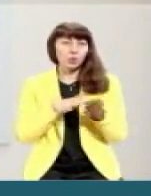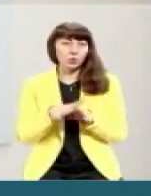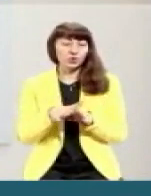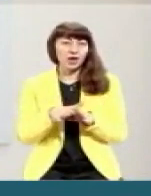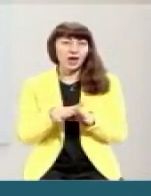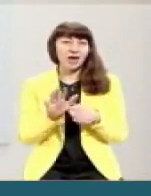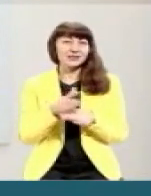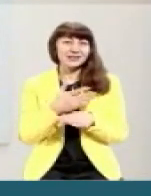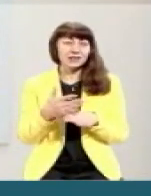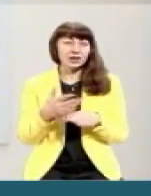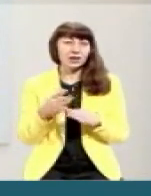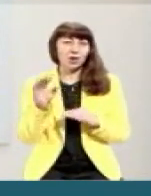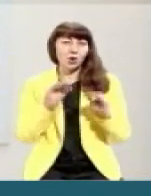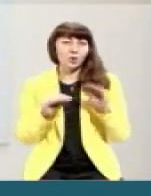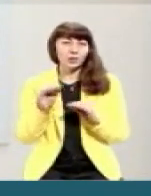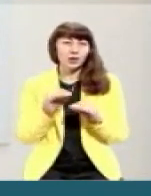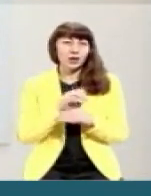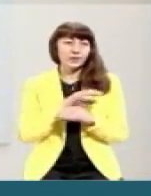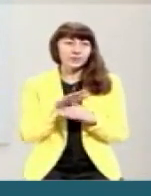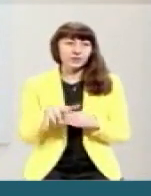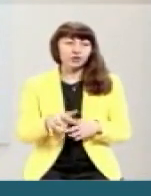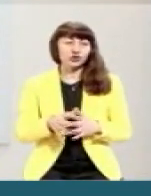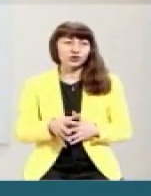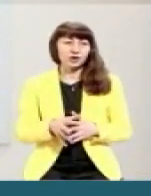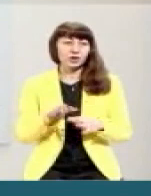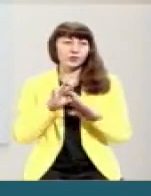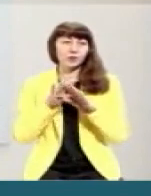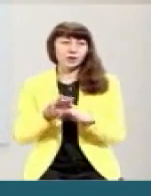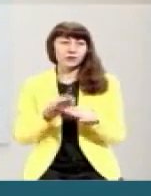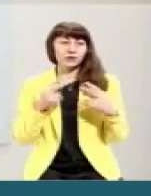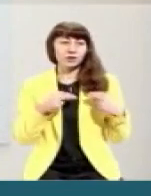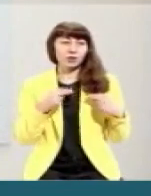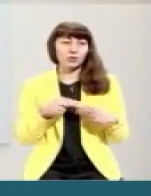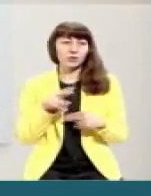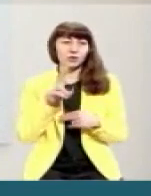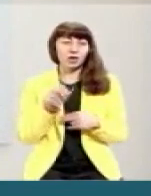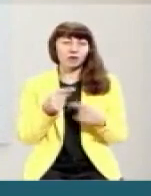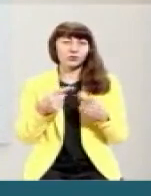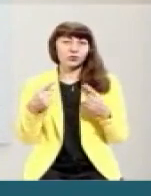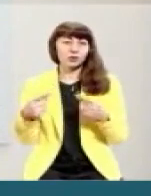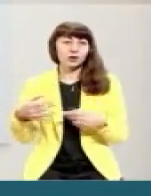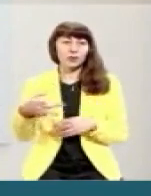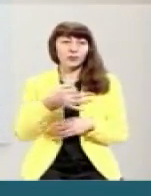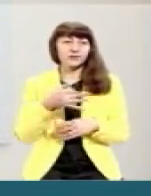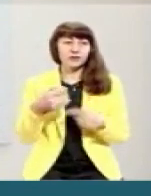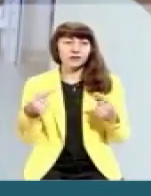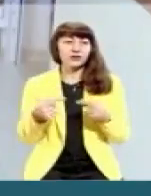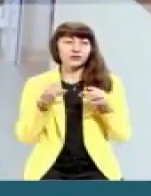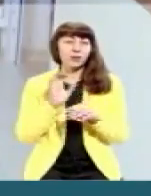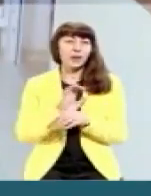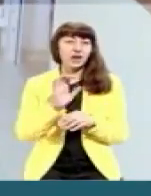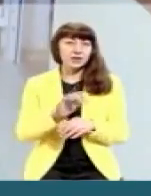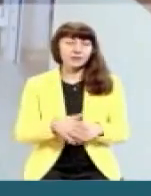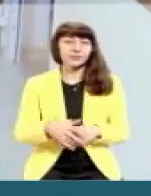отделение, укомплектовать его, да, оснастить, ну и проводить работу, как в других регионах, согласно приказу.